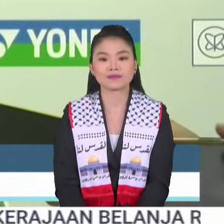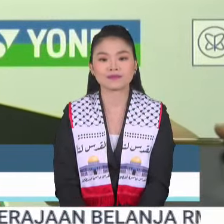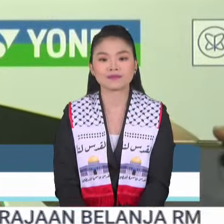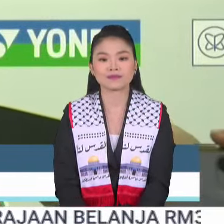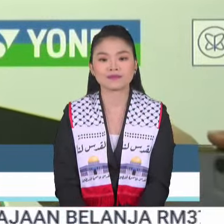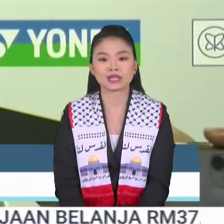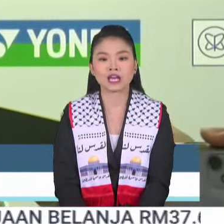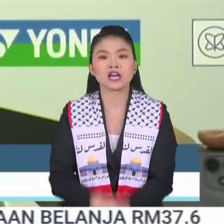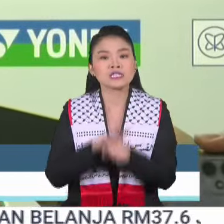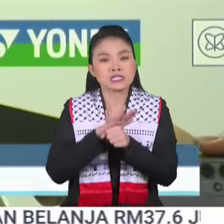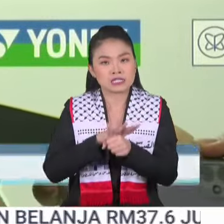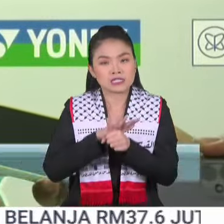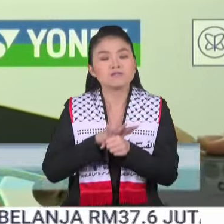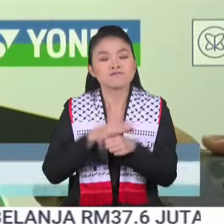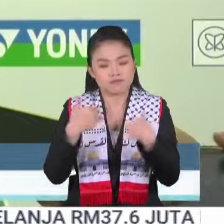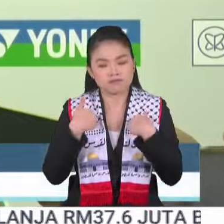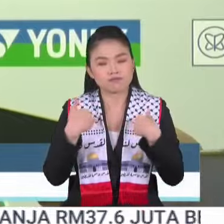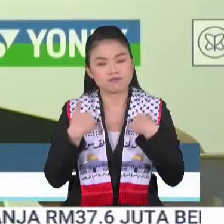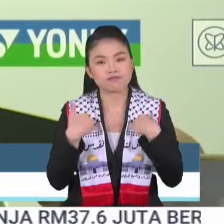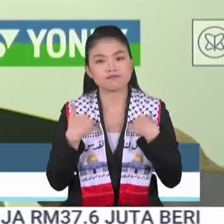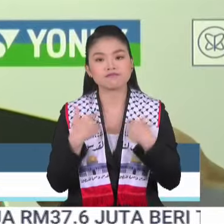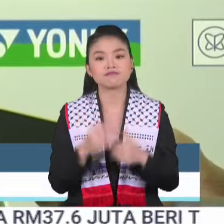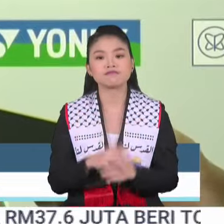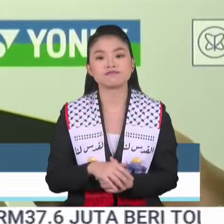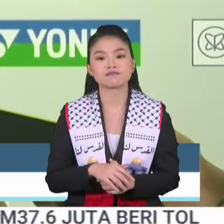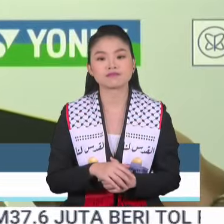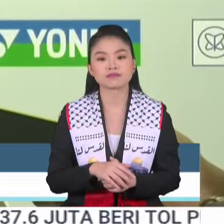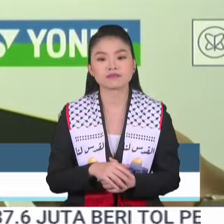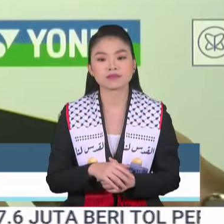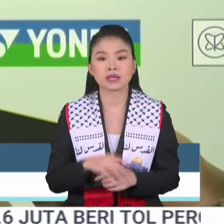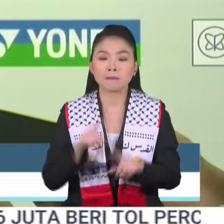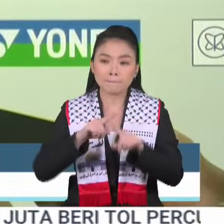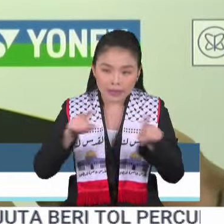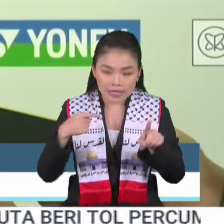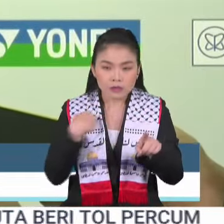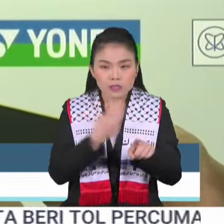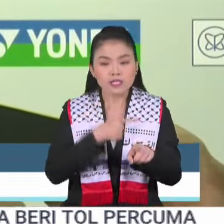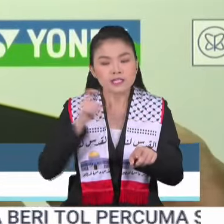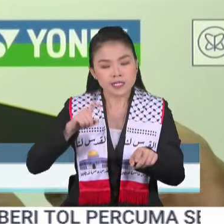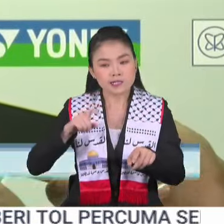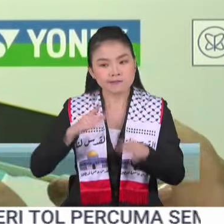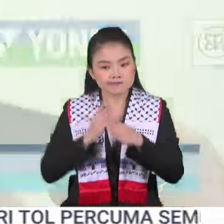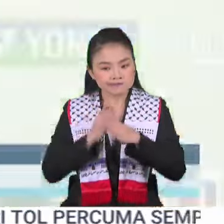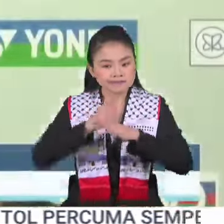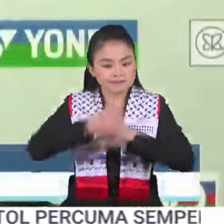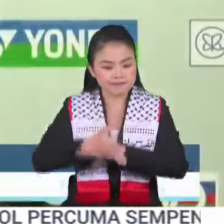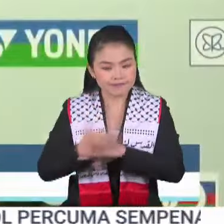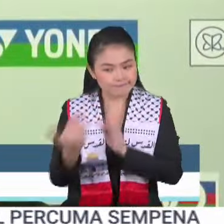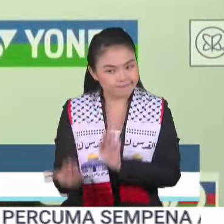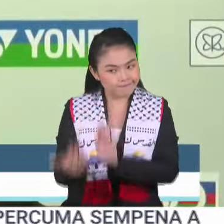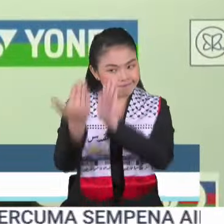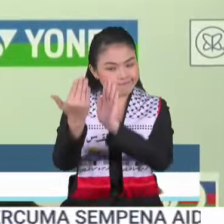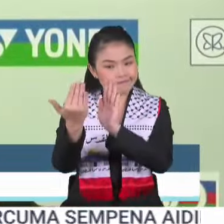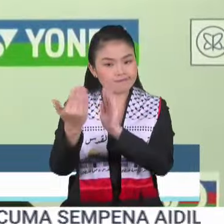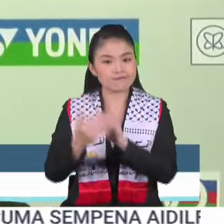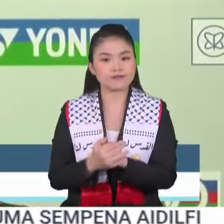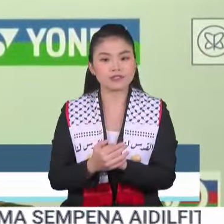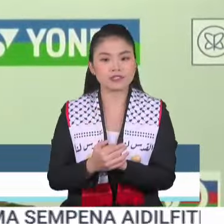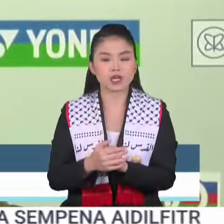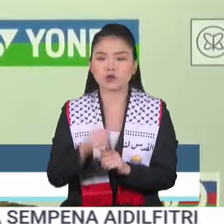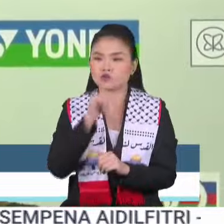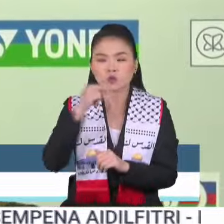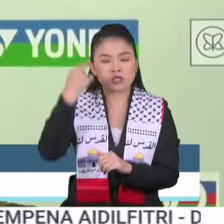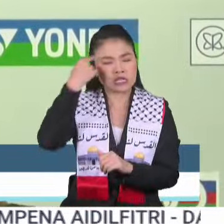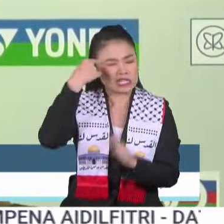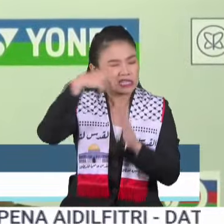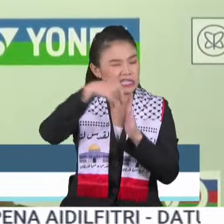Pressure memang pasti ada lah, tapi kena handle dengan cara bagus lah. Kami pun tak fikir banyak lah, cuma